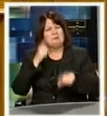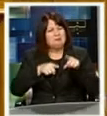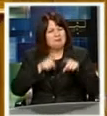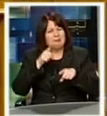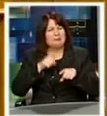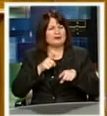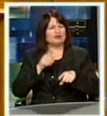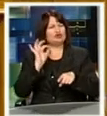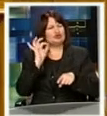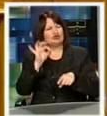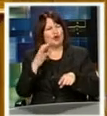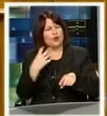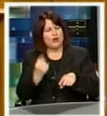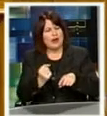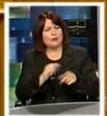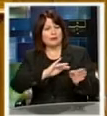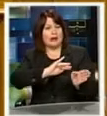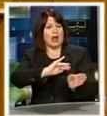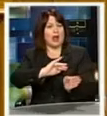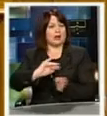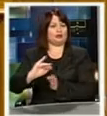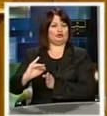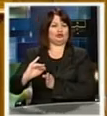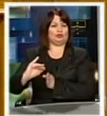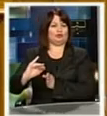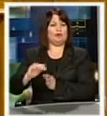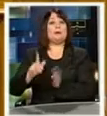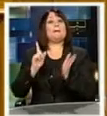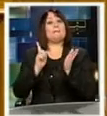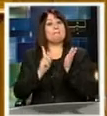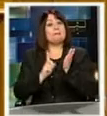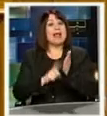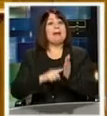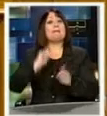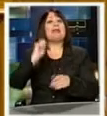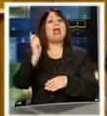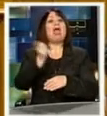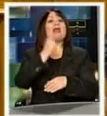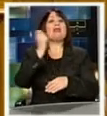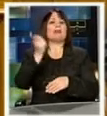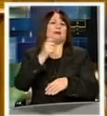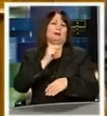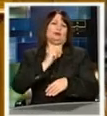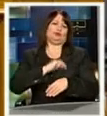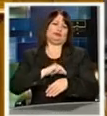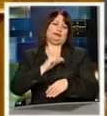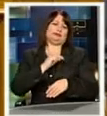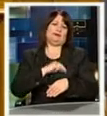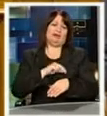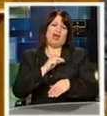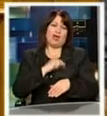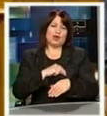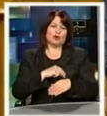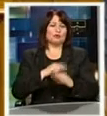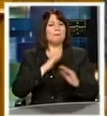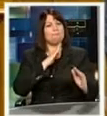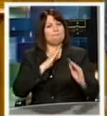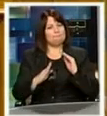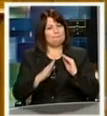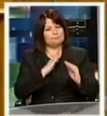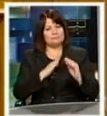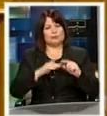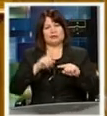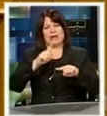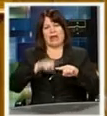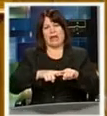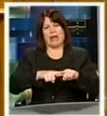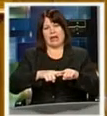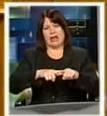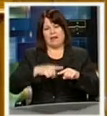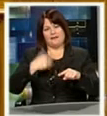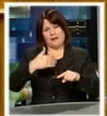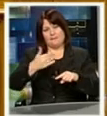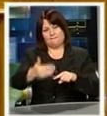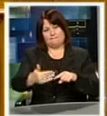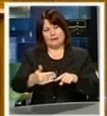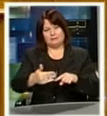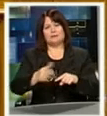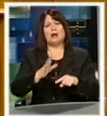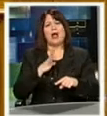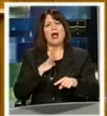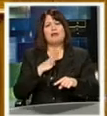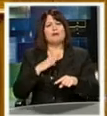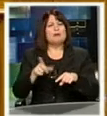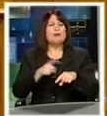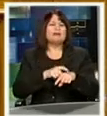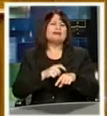είναι, πρέπει να υποχωρούν στη θέση του εθνικού συμφέροντος, ώστε να διασφαλιστεί το μέλλον του Έλληνα πολίτη και κυρίως των ανθρώπων